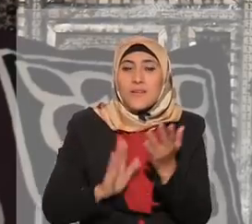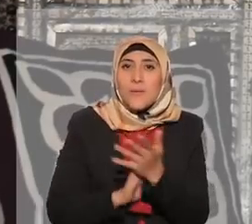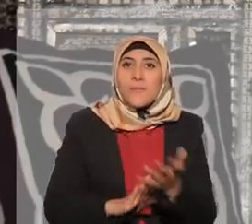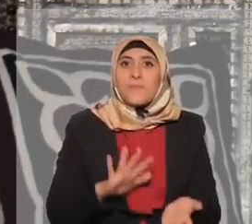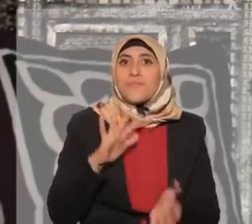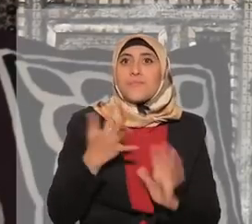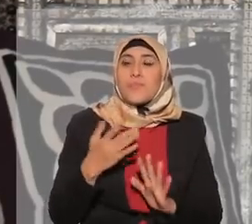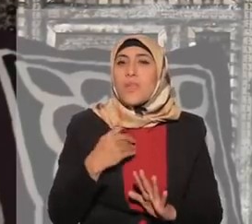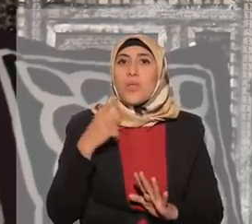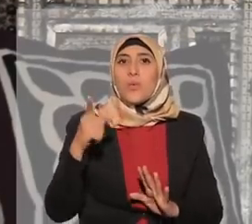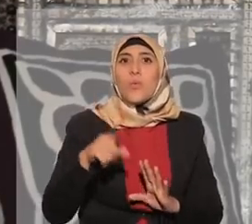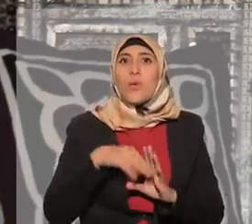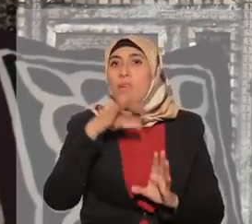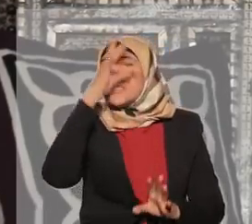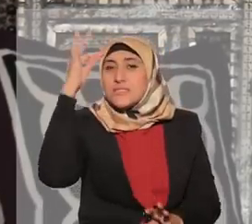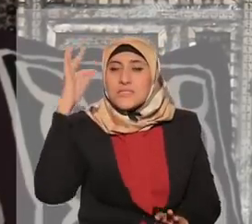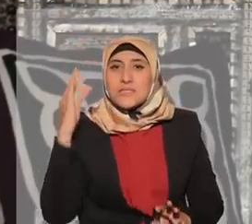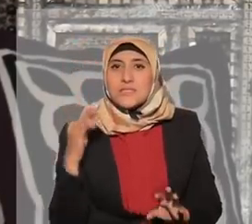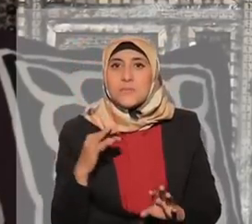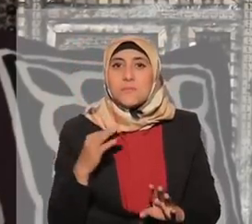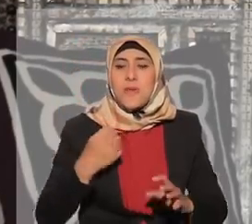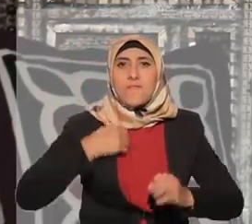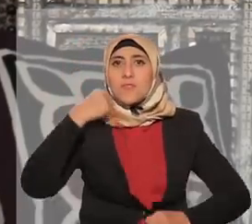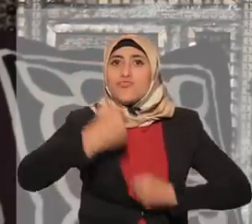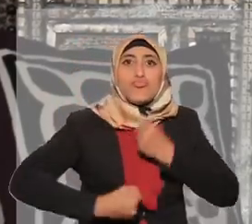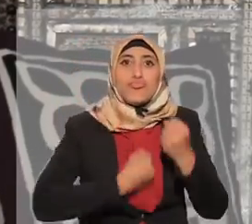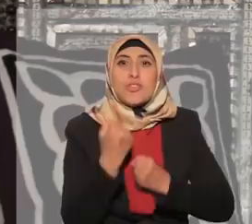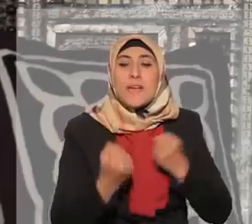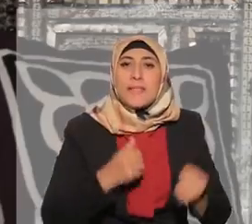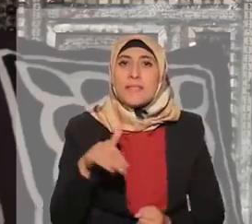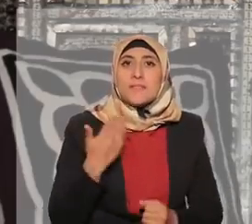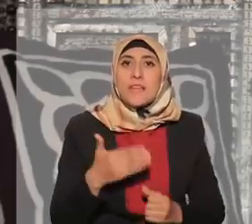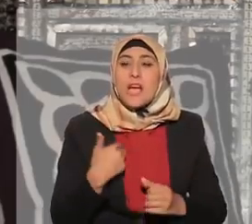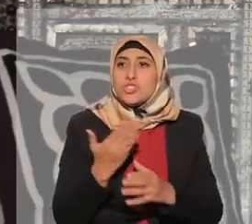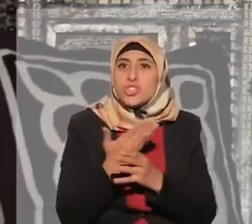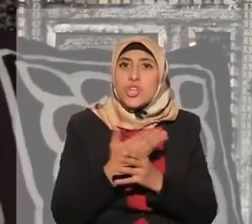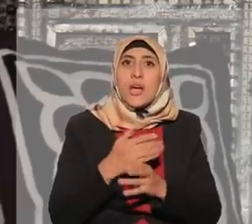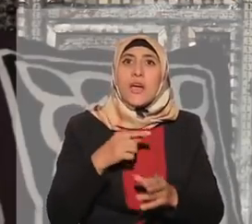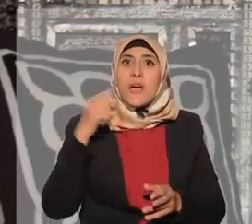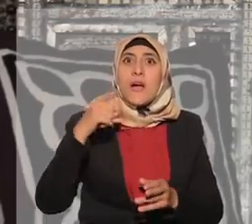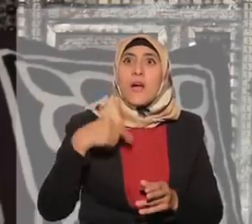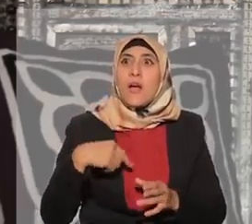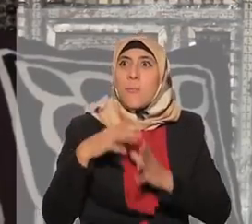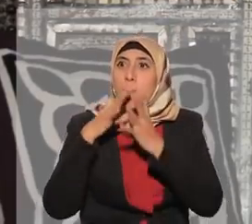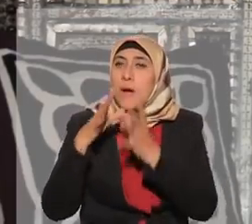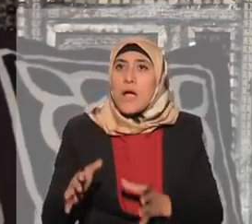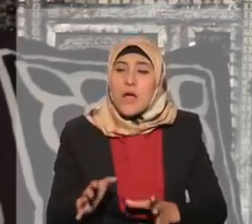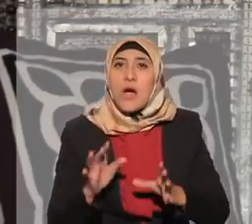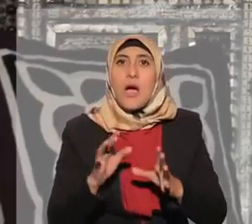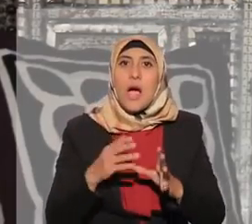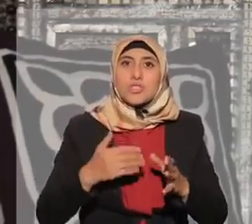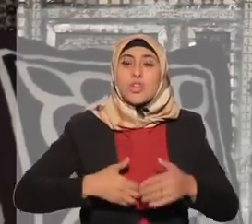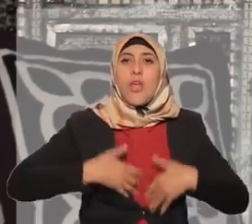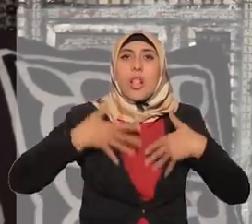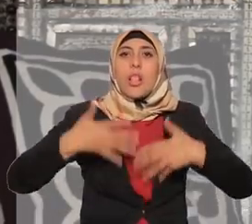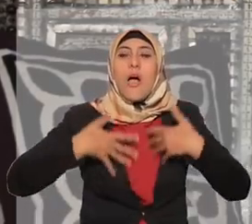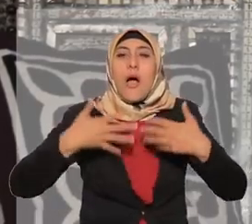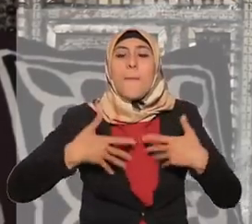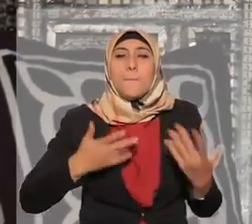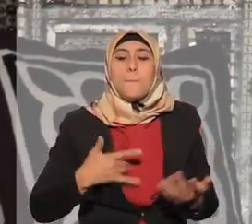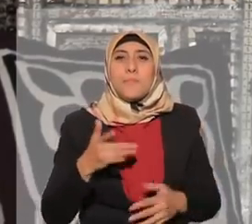الذي بموجبه حصل هذا فيه لك، فتجاهد نفسك على كراهيتها، على إزالة هذه الكراهية من